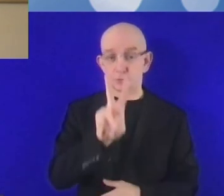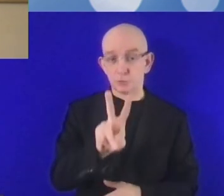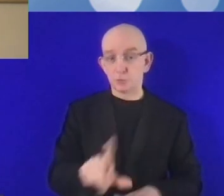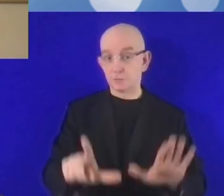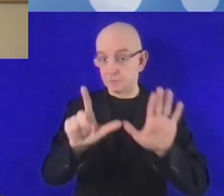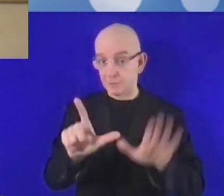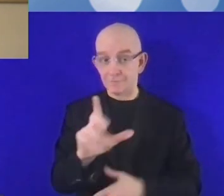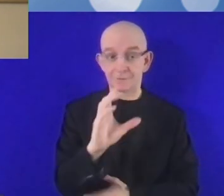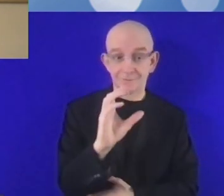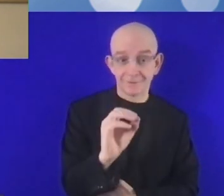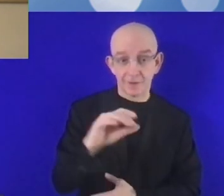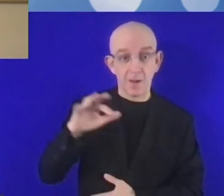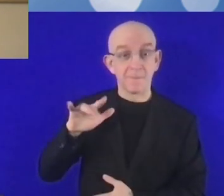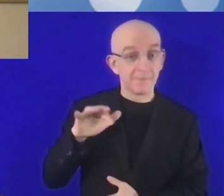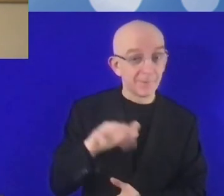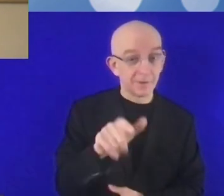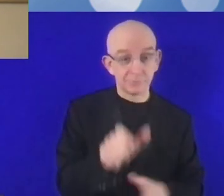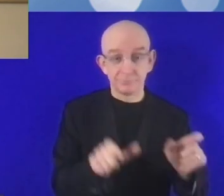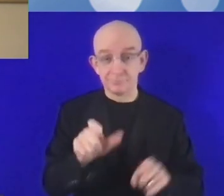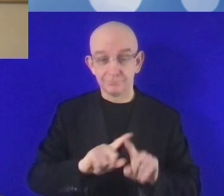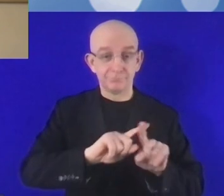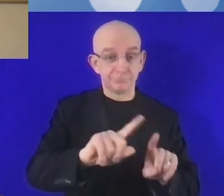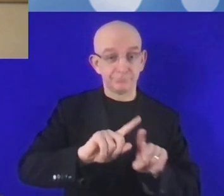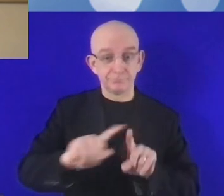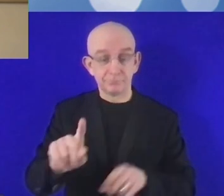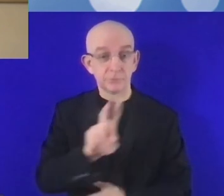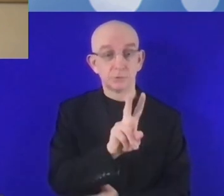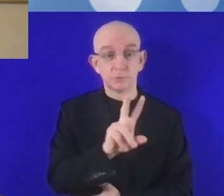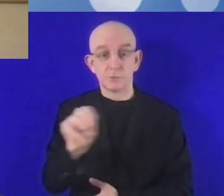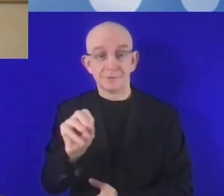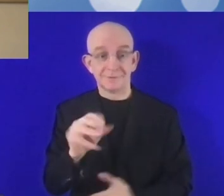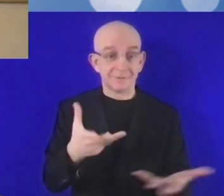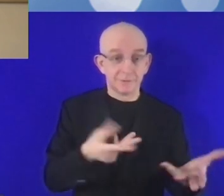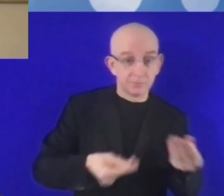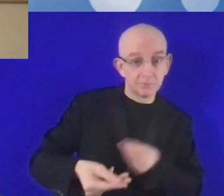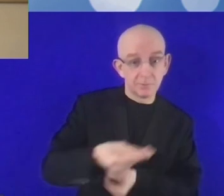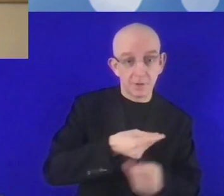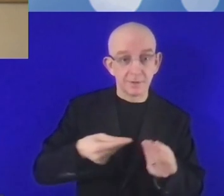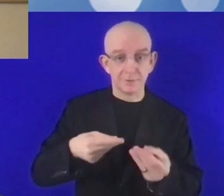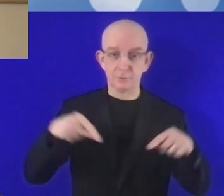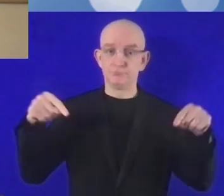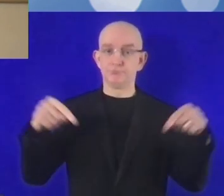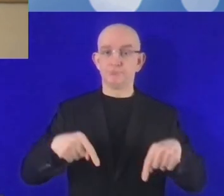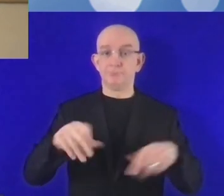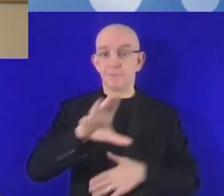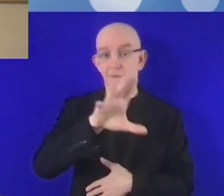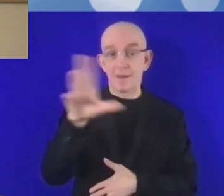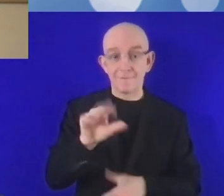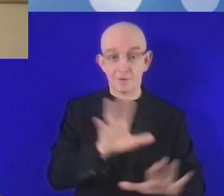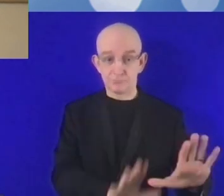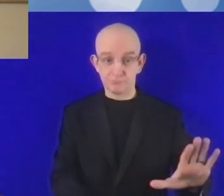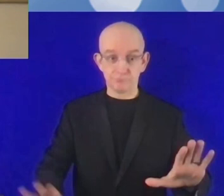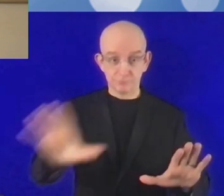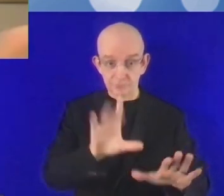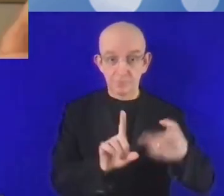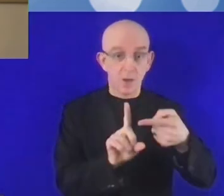更多的参与互联网，加入互联网世界。在非洲，我们在17个非